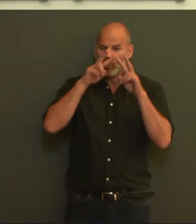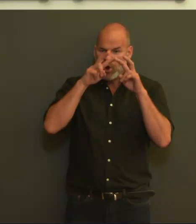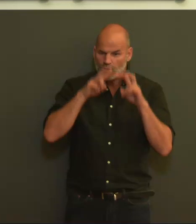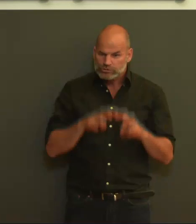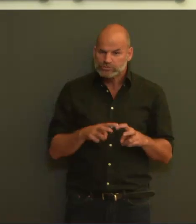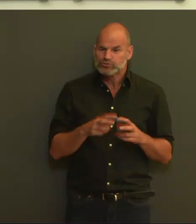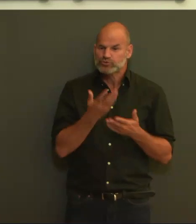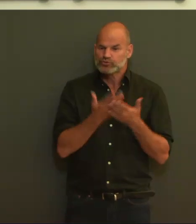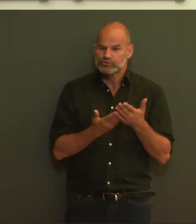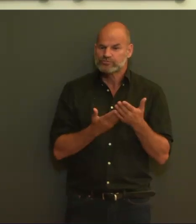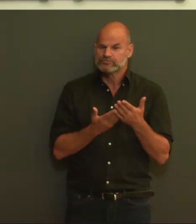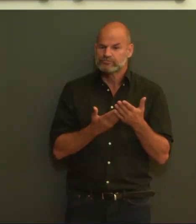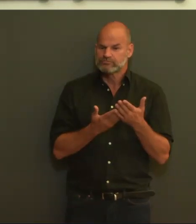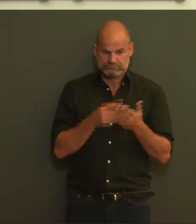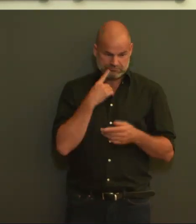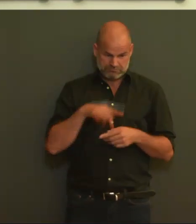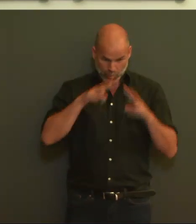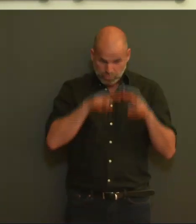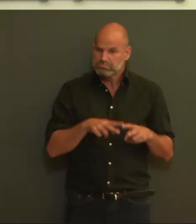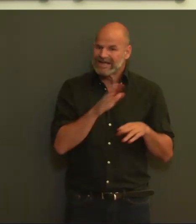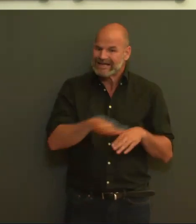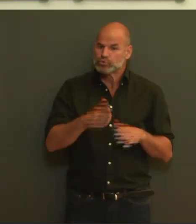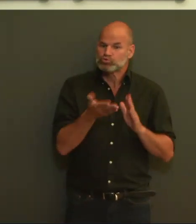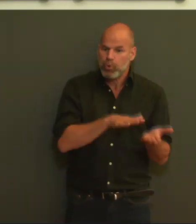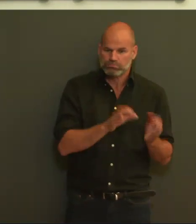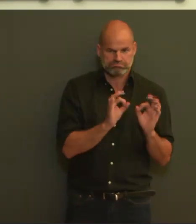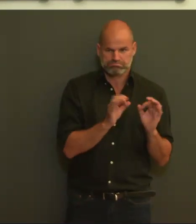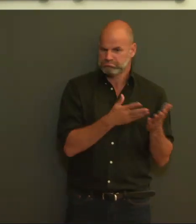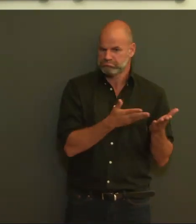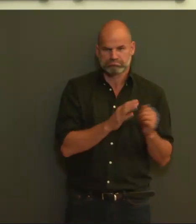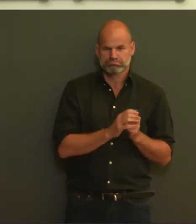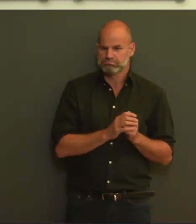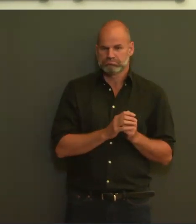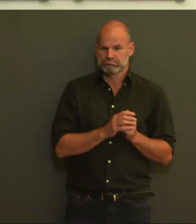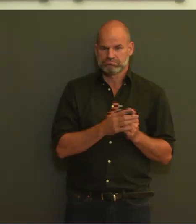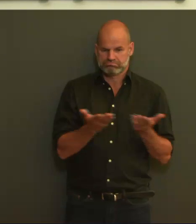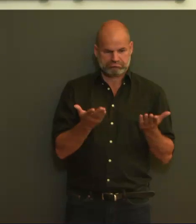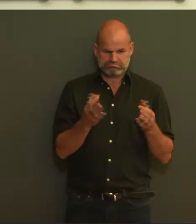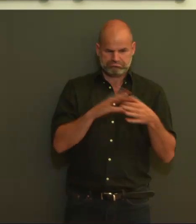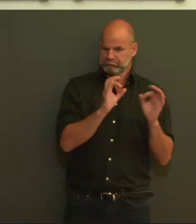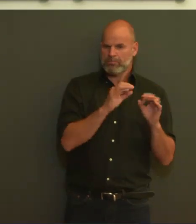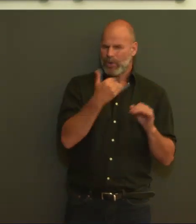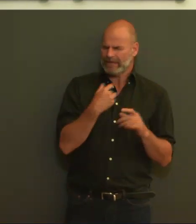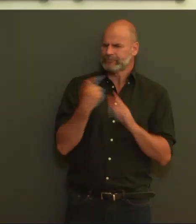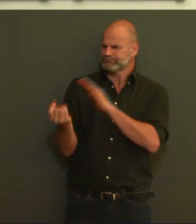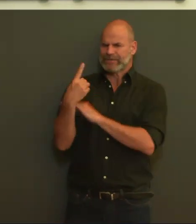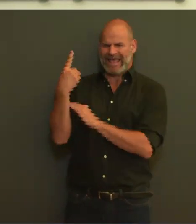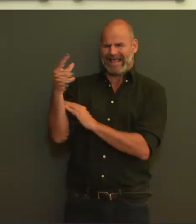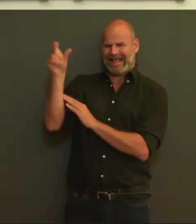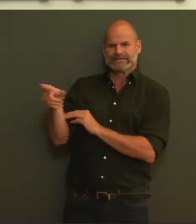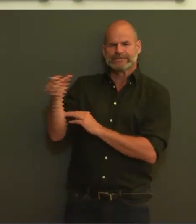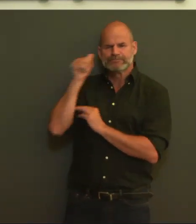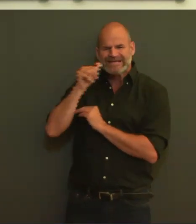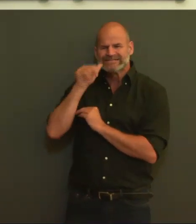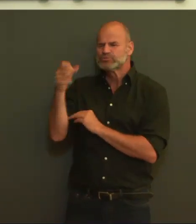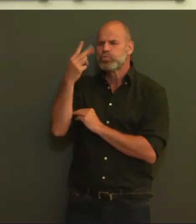studie 1 sterfgeval werd gemeld bij een meisje van 12 jaar, waarover we in het verleden ook al bericht hebben, en later nog, meer recent, bij